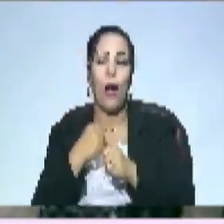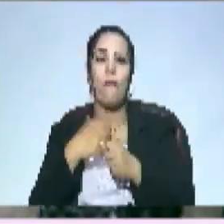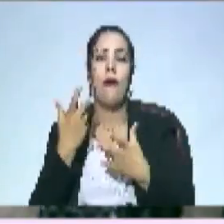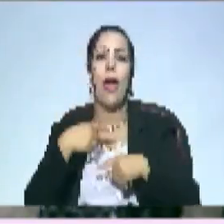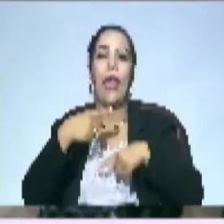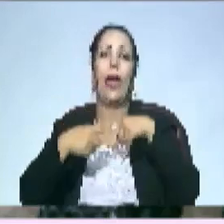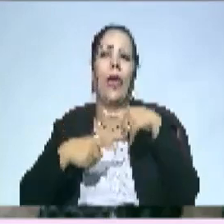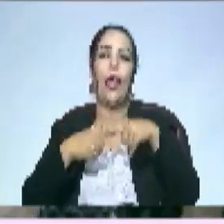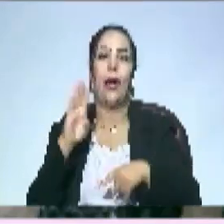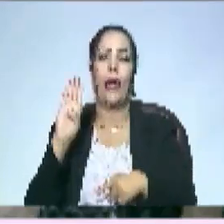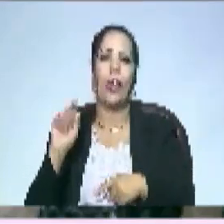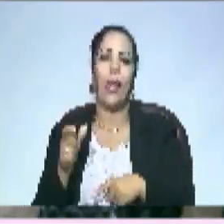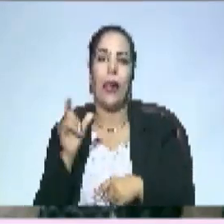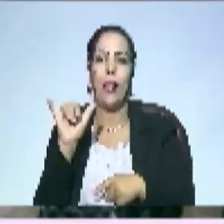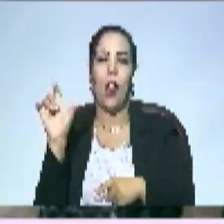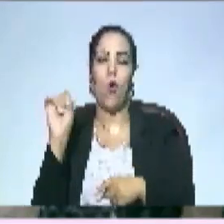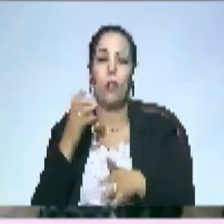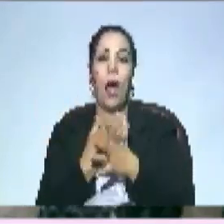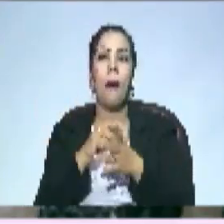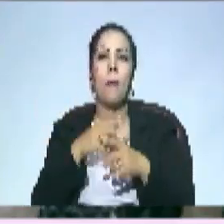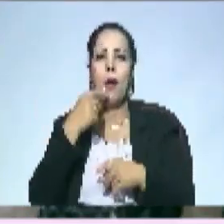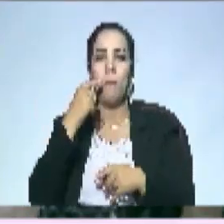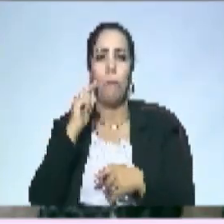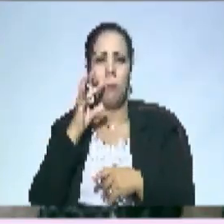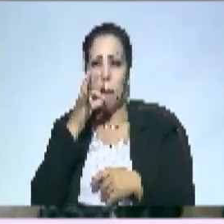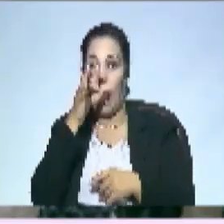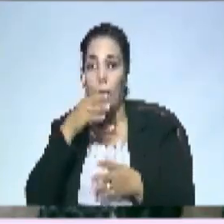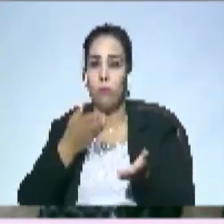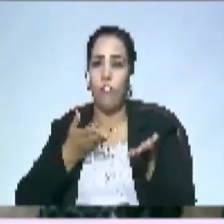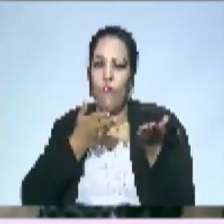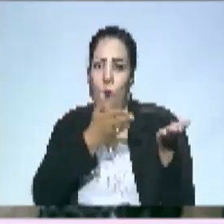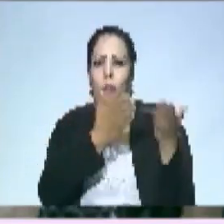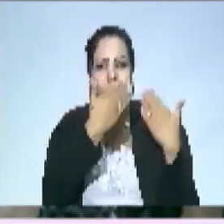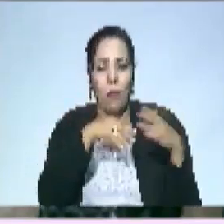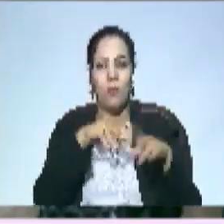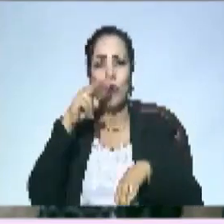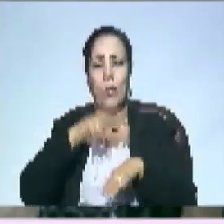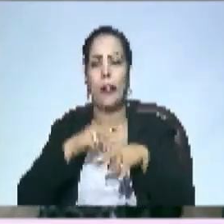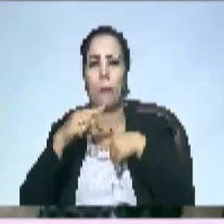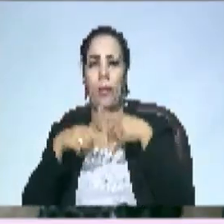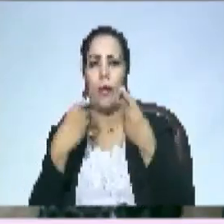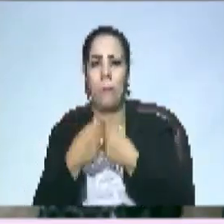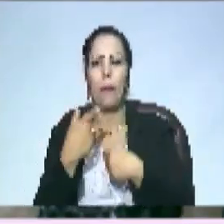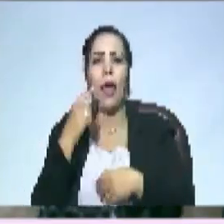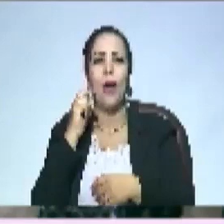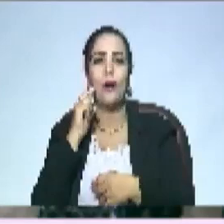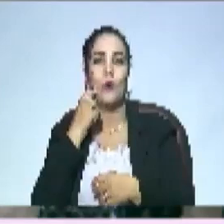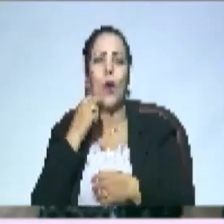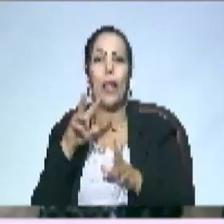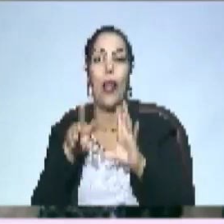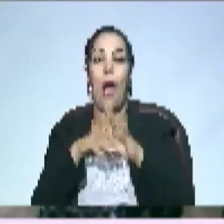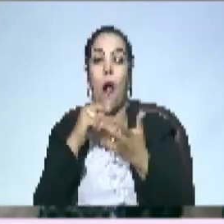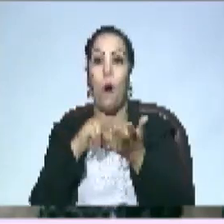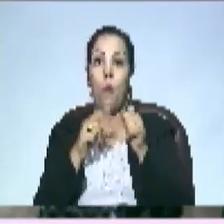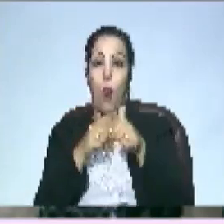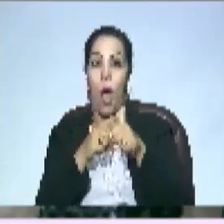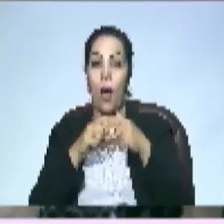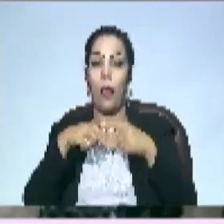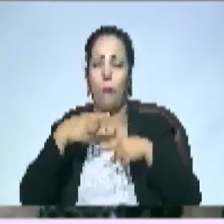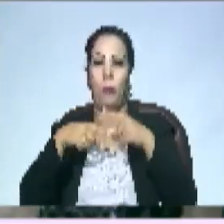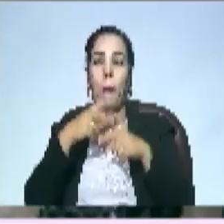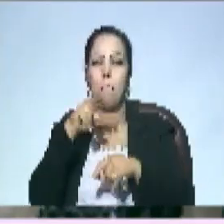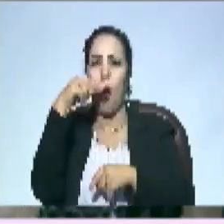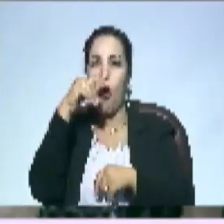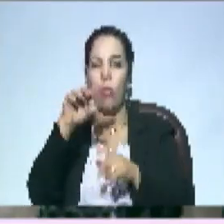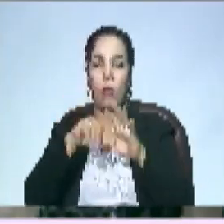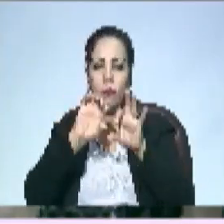بالكانيلوني، عمل الحادق وسايبينه في الفرن، ودلوقتي بيعمل الكانيلوني الحلو. اول حاجه قلق الكانيلوني، يعني حط الكانيلوني في